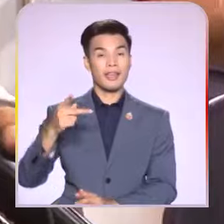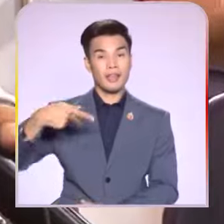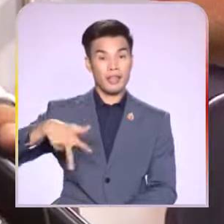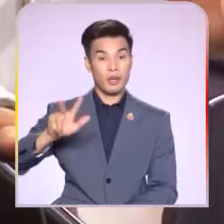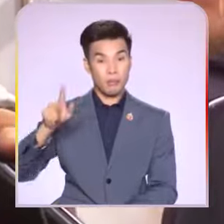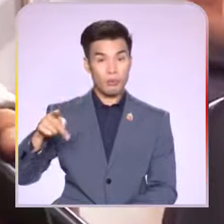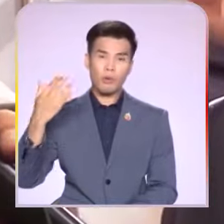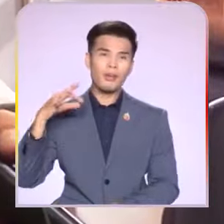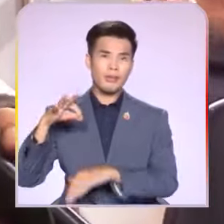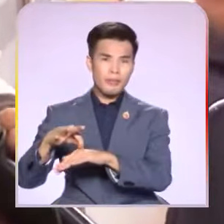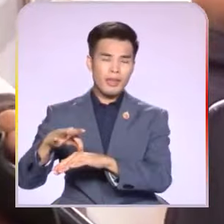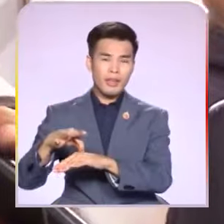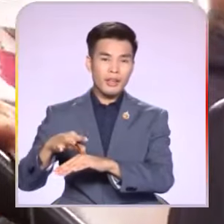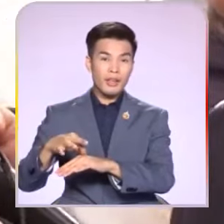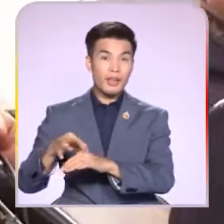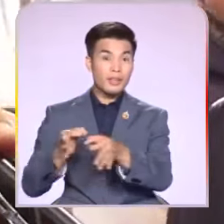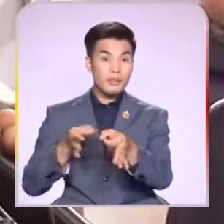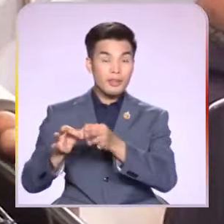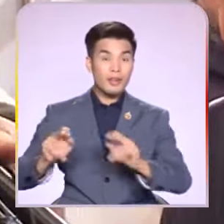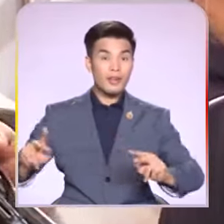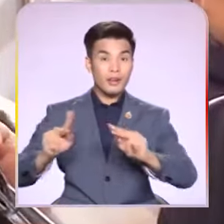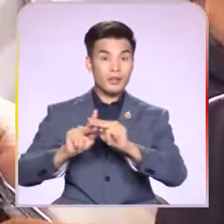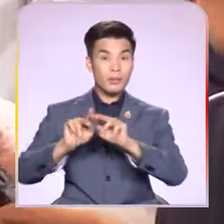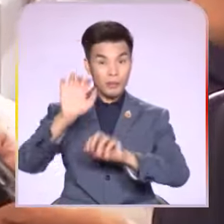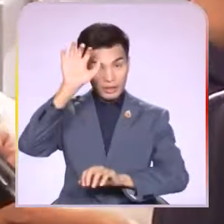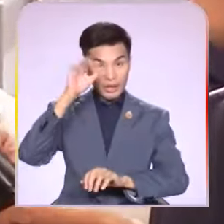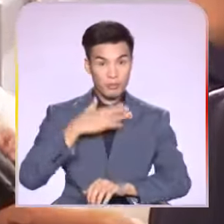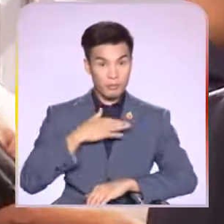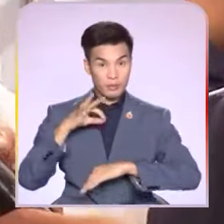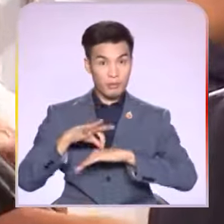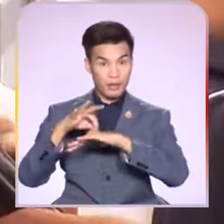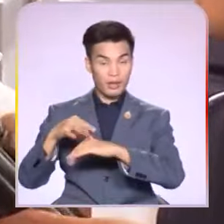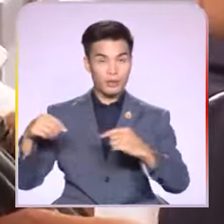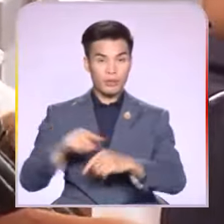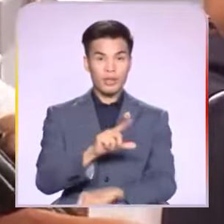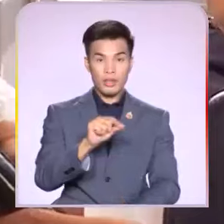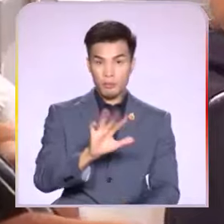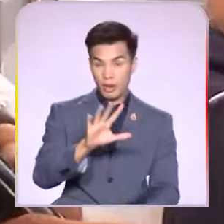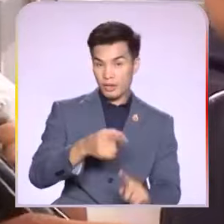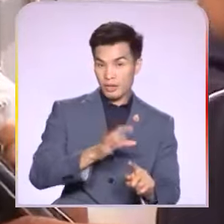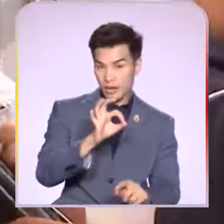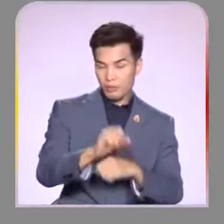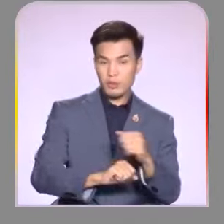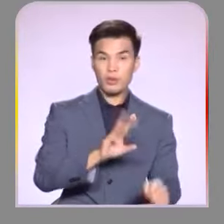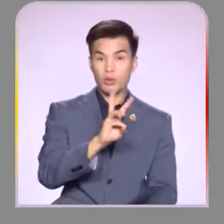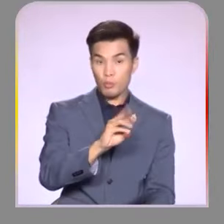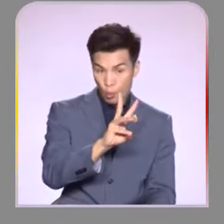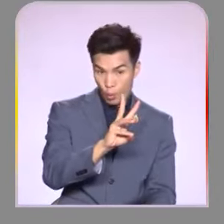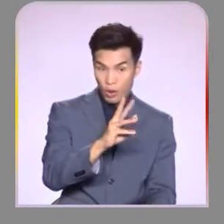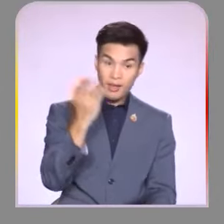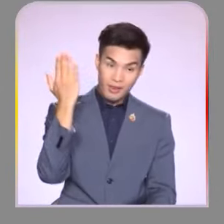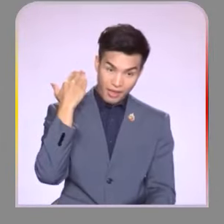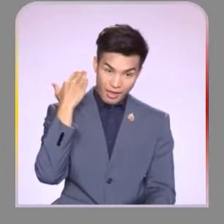ตั้งให้เป็นที่ปรึกษารัฐมนตรีว่าการกระทรวงมหาดไทยโดยคุณอนุทินแต่งตั้งเมื่อวันที่25กันยายนปี2566นะฮะปี